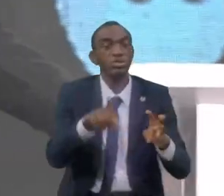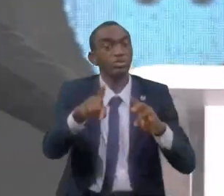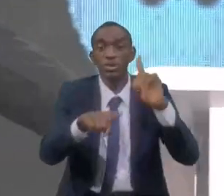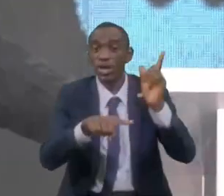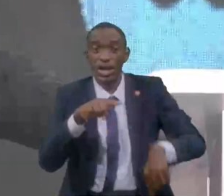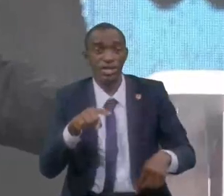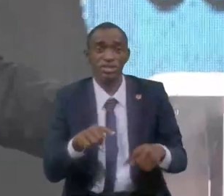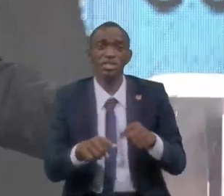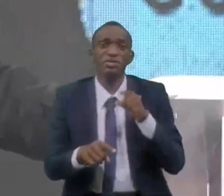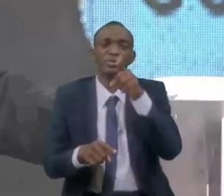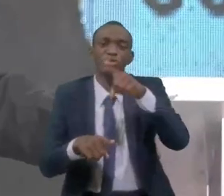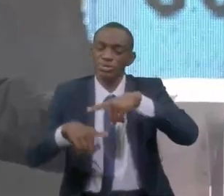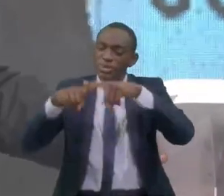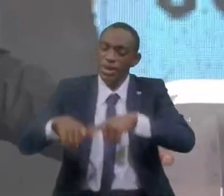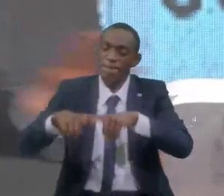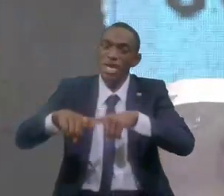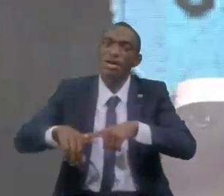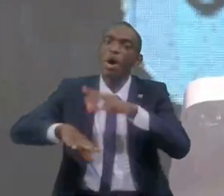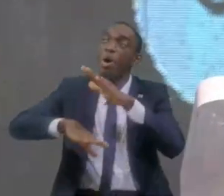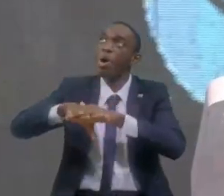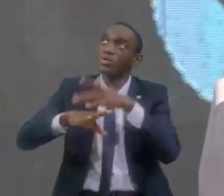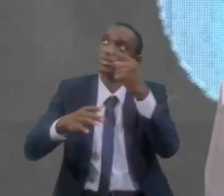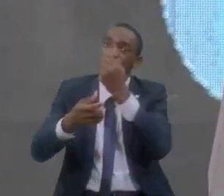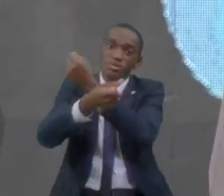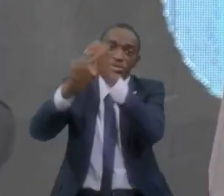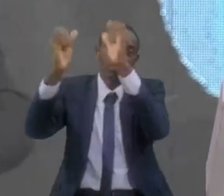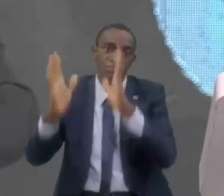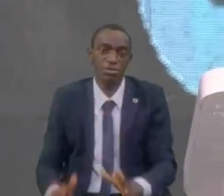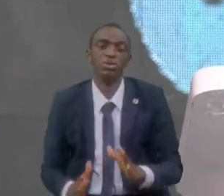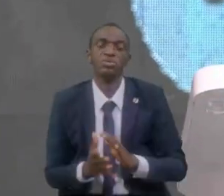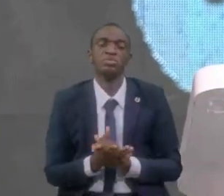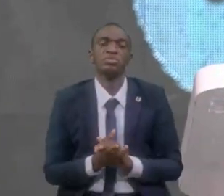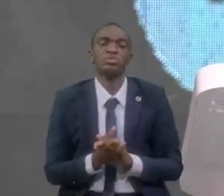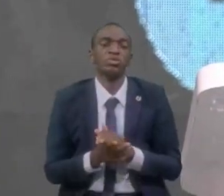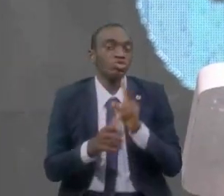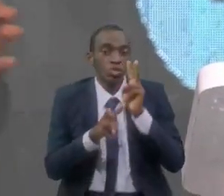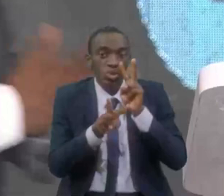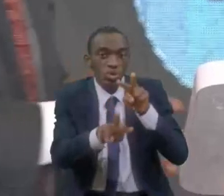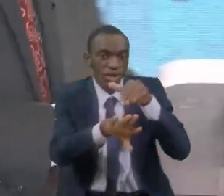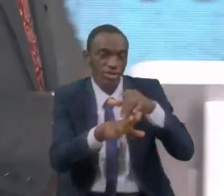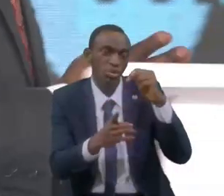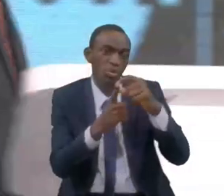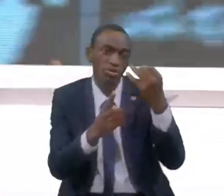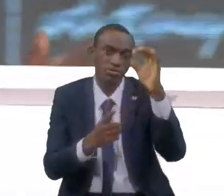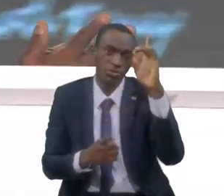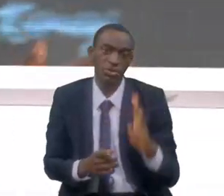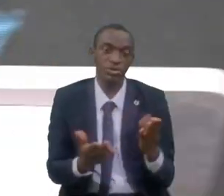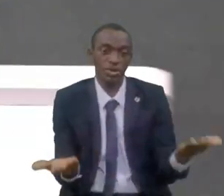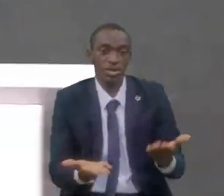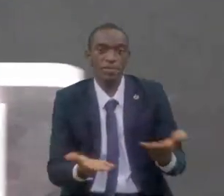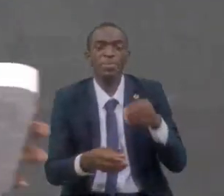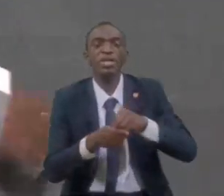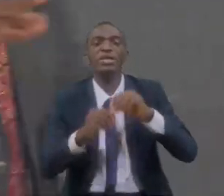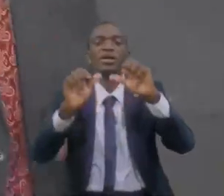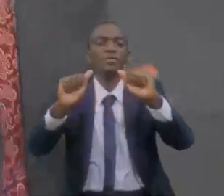donc t'appuyer sur le justificateur. Voyons la parole de Dieu ici. On nous dit en Actes des